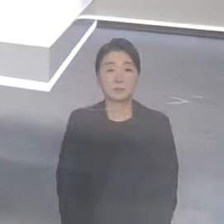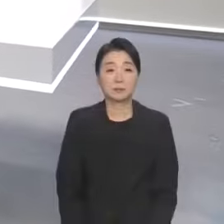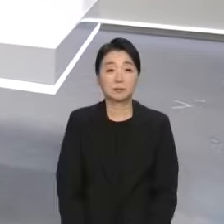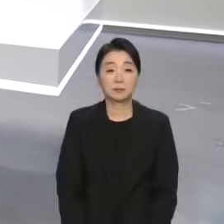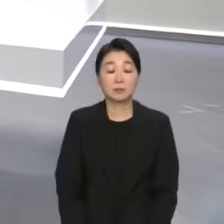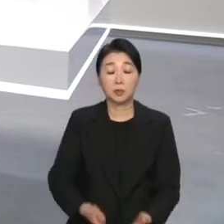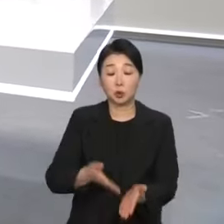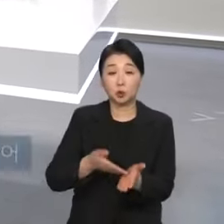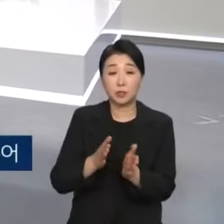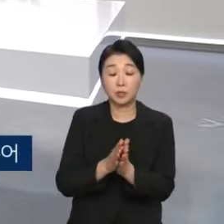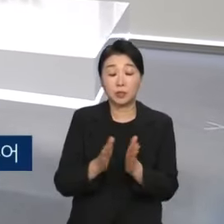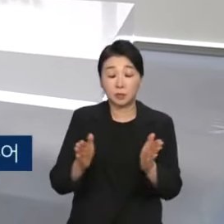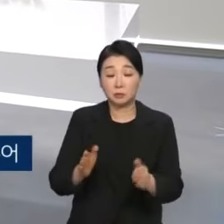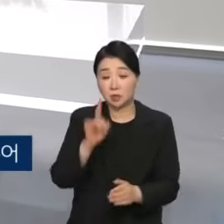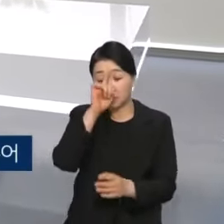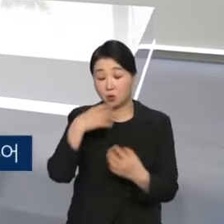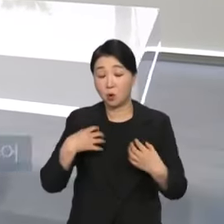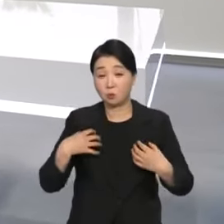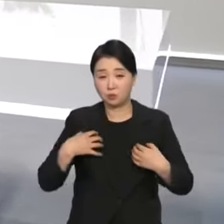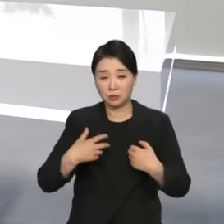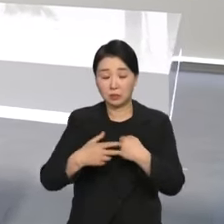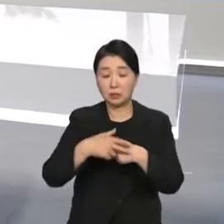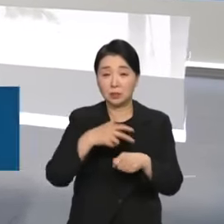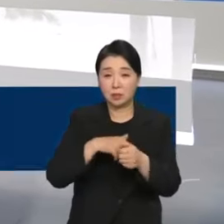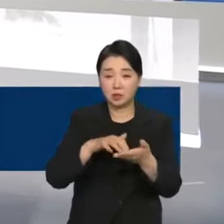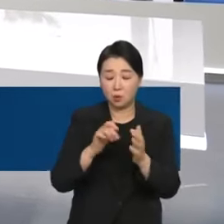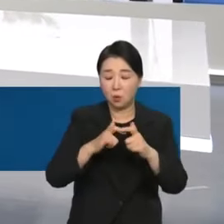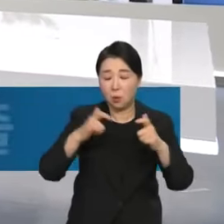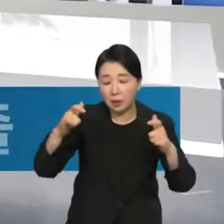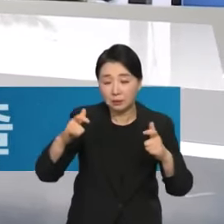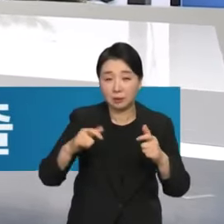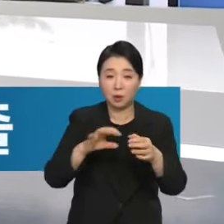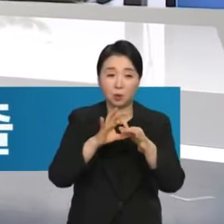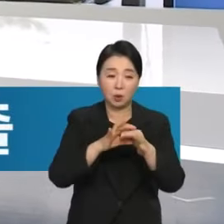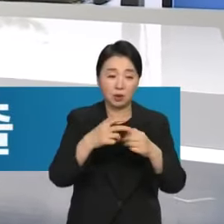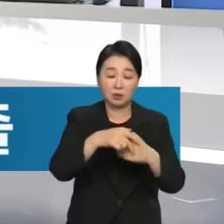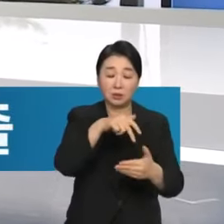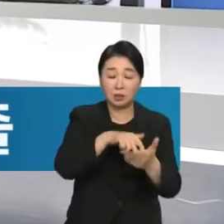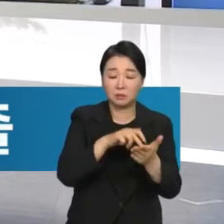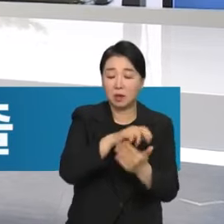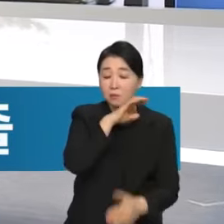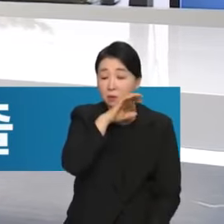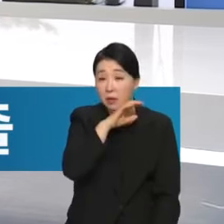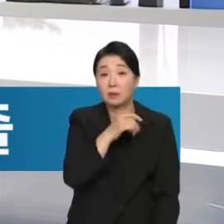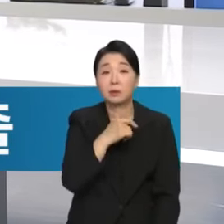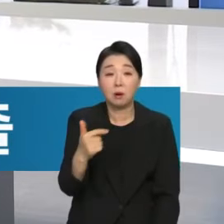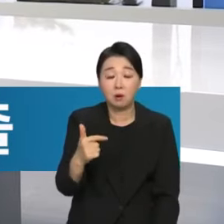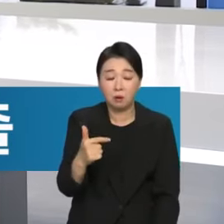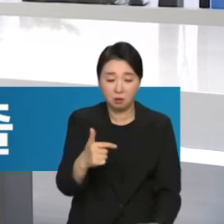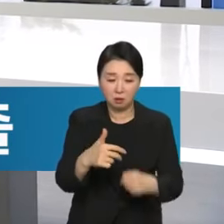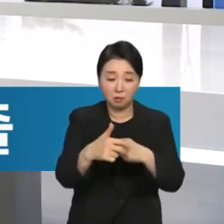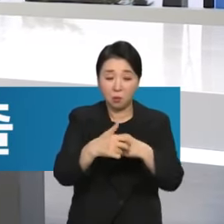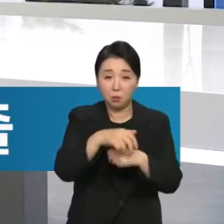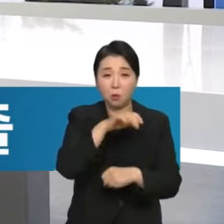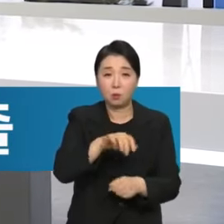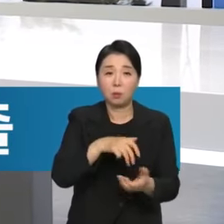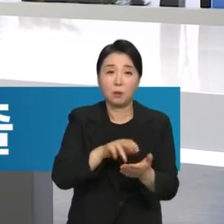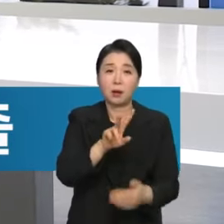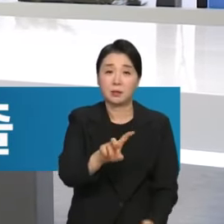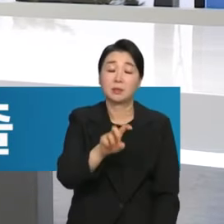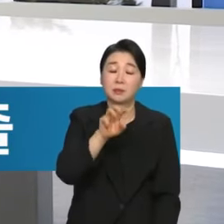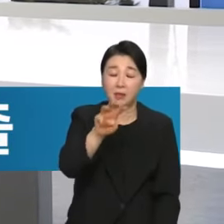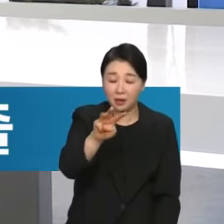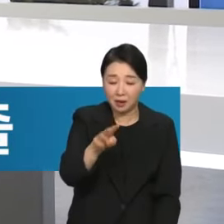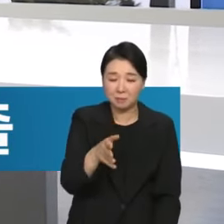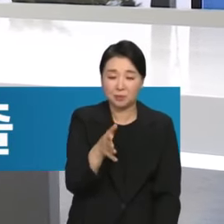정부의 의대 정원 확대에 맞서 의료계의 반발은 계속되고 있습니다. 이미 23개 병원에서 700명 넘는 전공의가